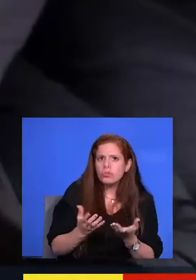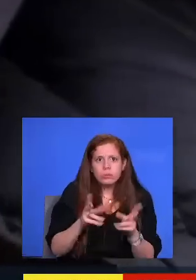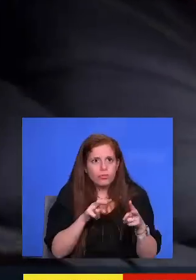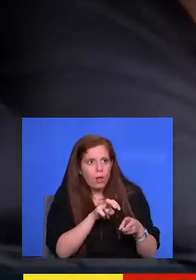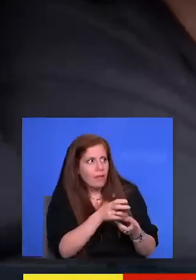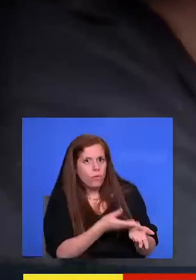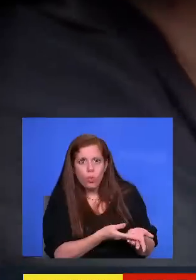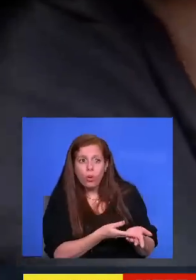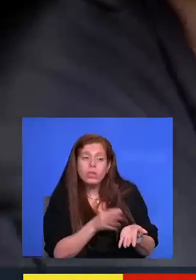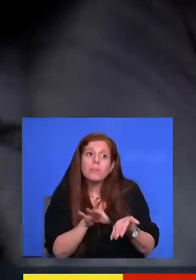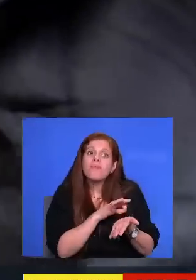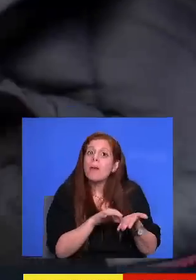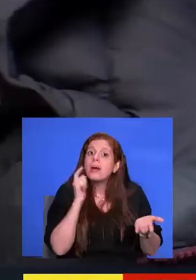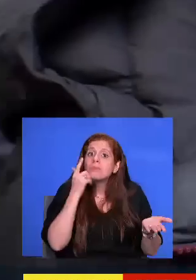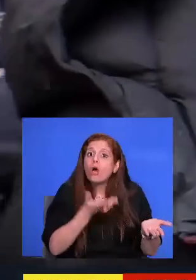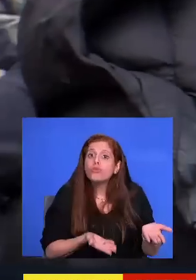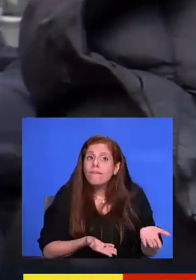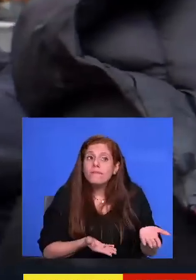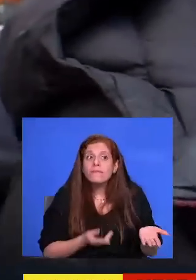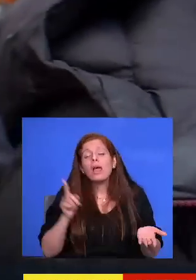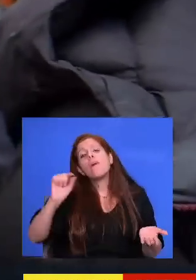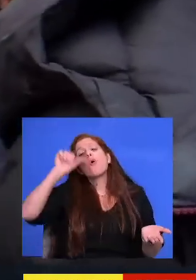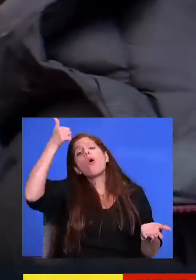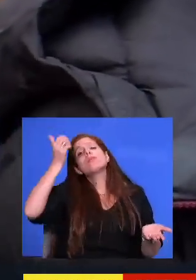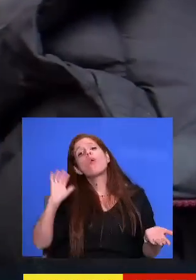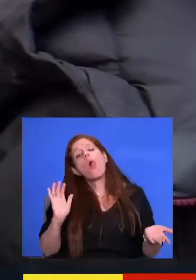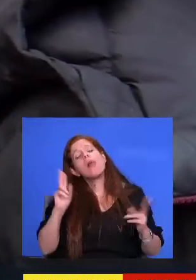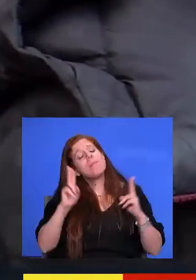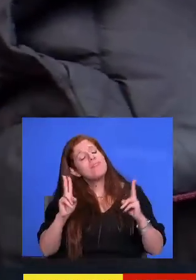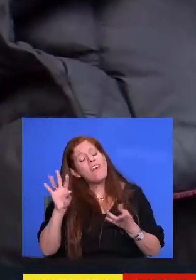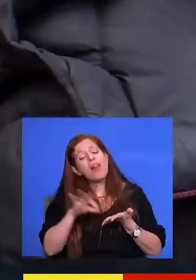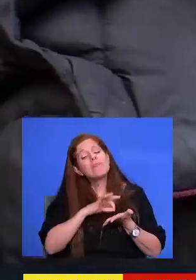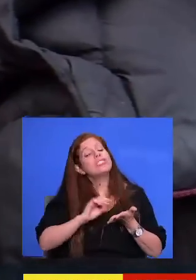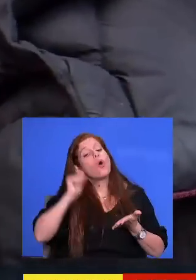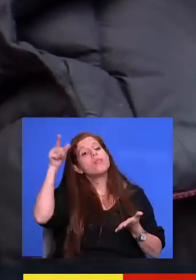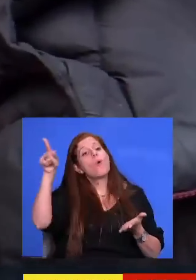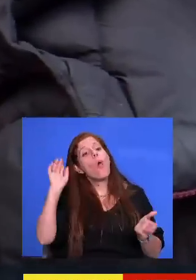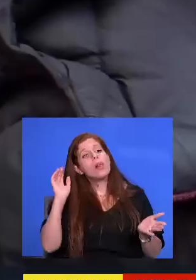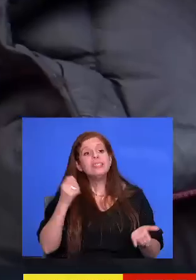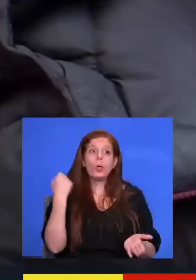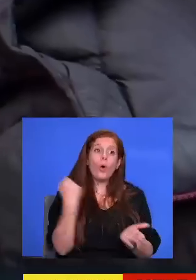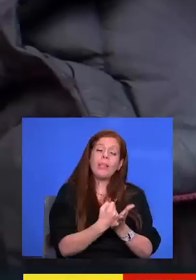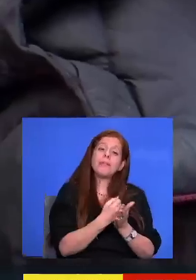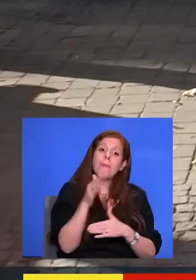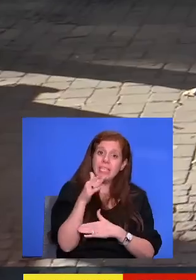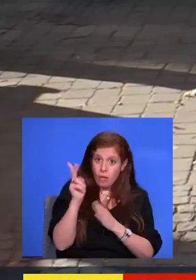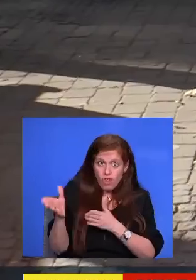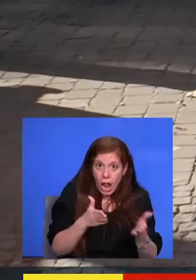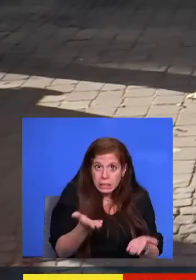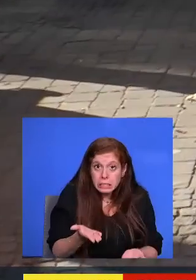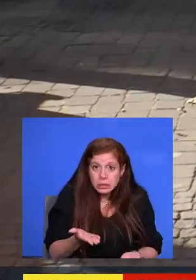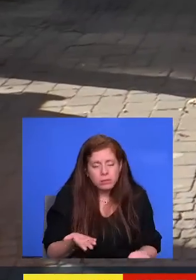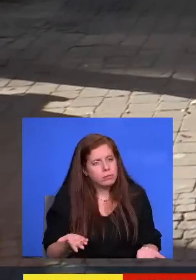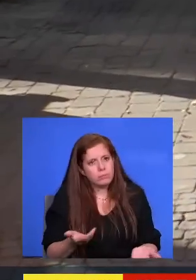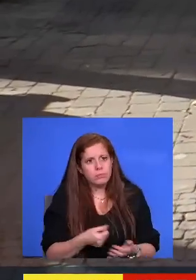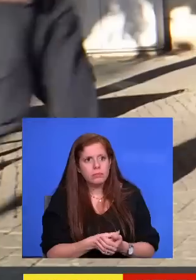מפעל הפיס, מה חשב? הם קודם כל מפעל הפיס. זה חותמת מהמדינה, את יכולה להזיז אותו? זה